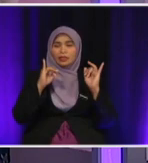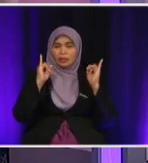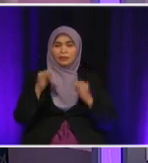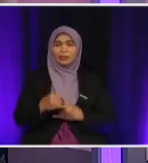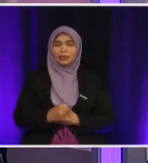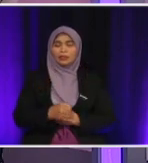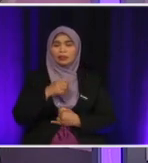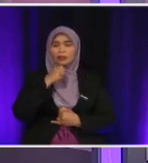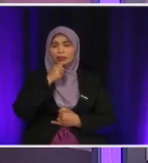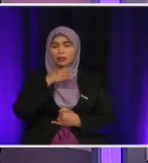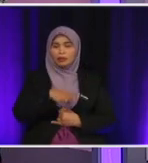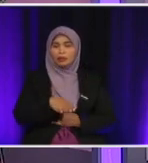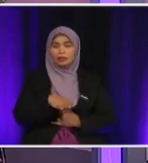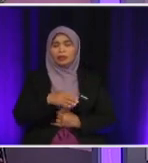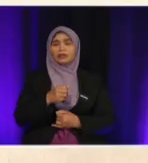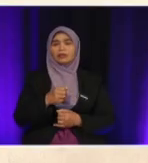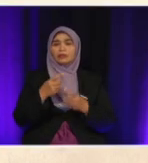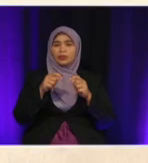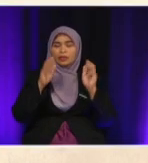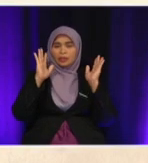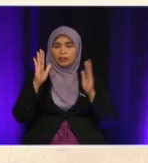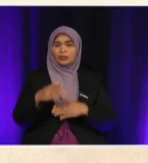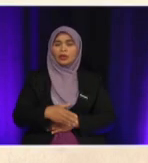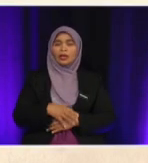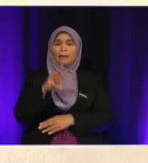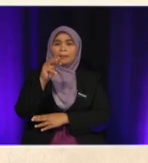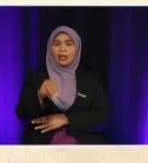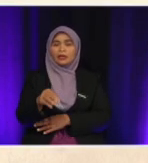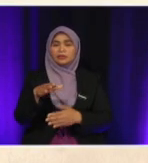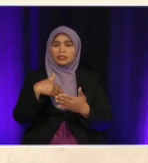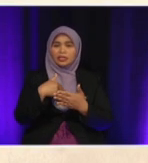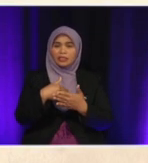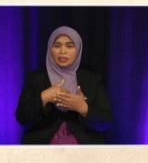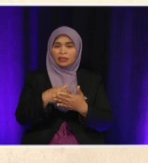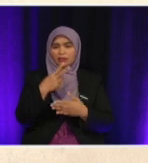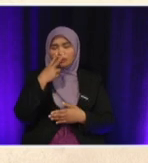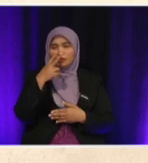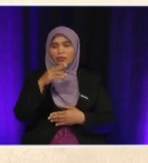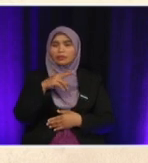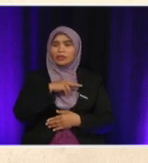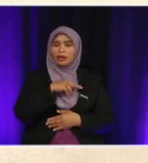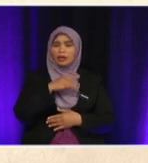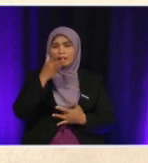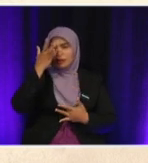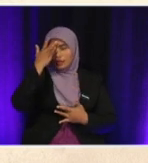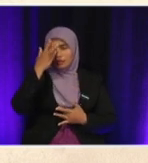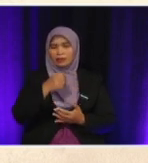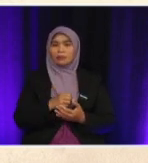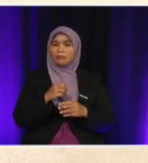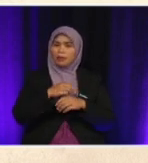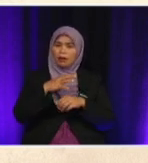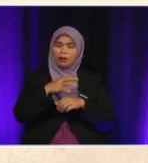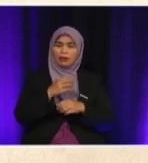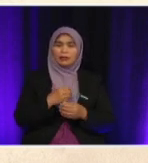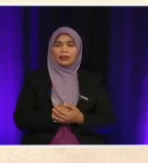Shallallahu Alaihi Wasallam menunaikan salat malam sehingga kelihatan bengkak kaki bagindanya maka dikatakan